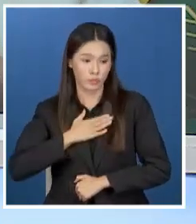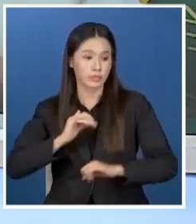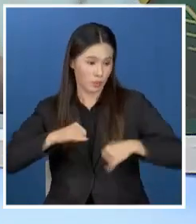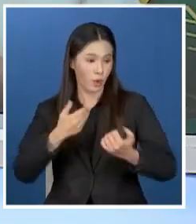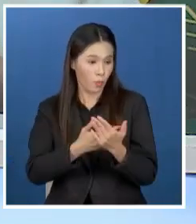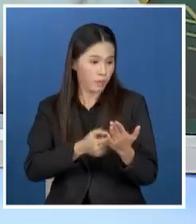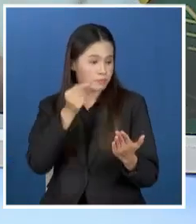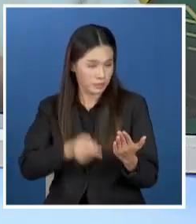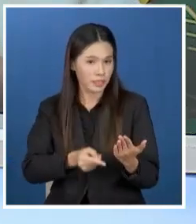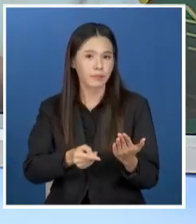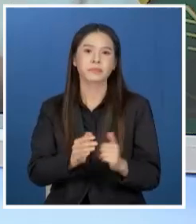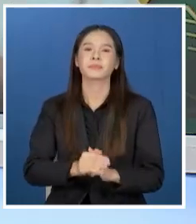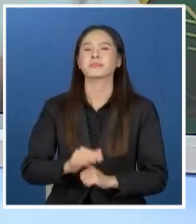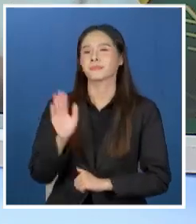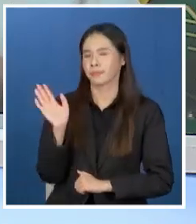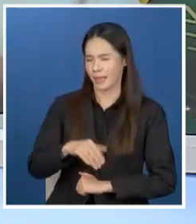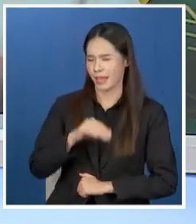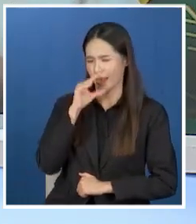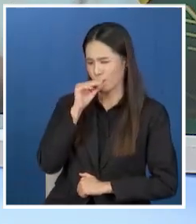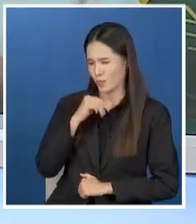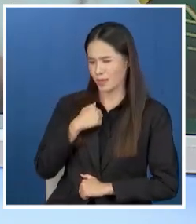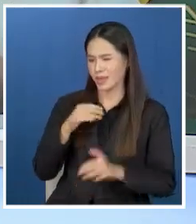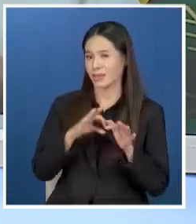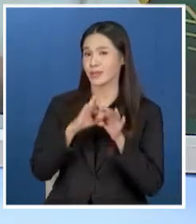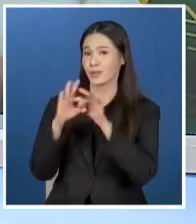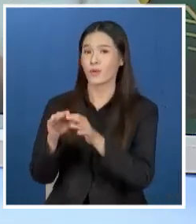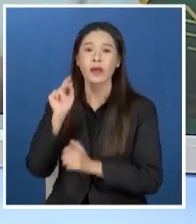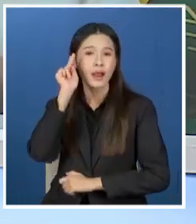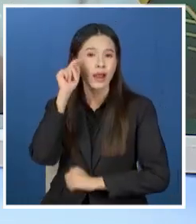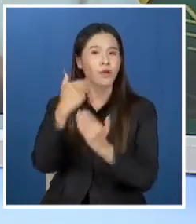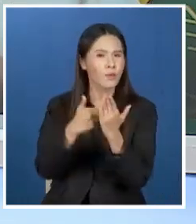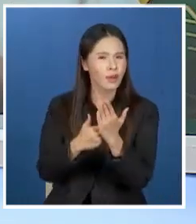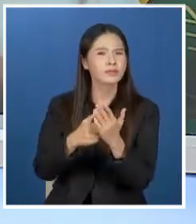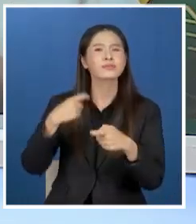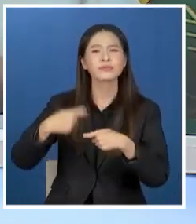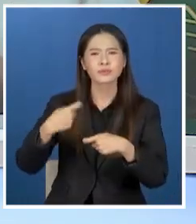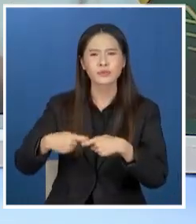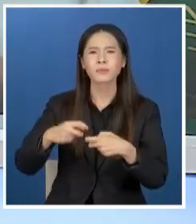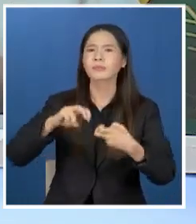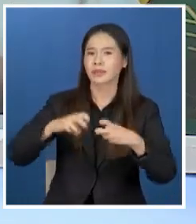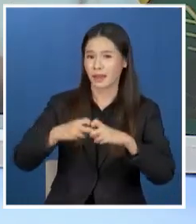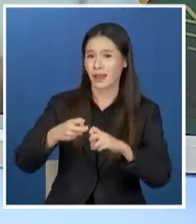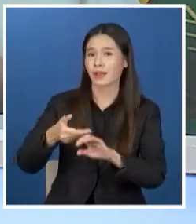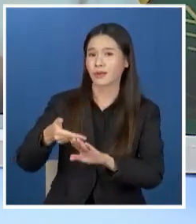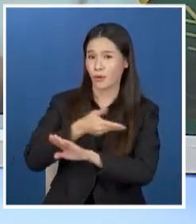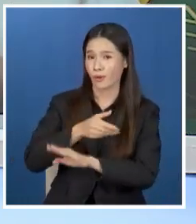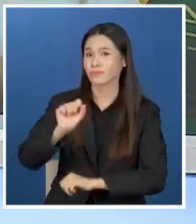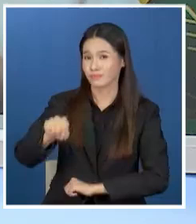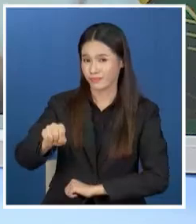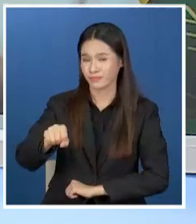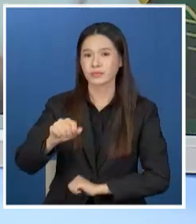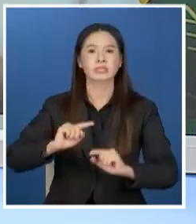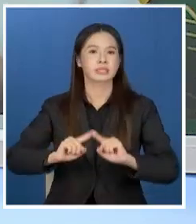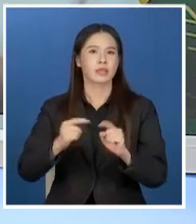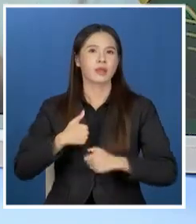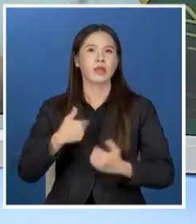าของหวยตัวจริงนะคะ แหมน้องกวางก็พูดซะแบบโยงกลับไปข่าวหวยโอละเวงก่อนนั้นที่นี่ที่มันเป็นดราม่ากันพันกันไปพันกันมานะฮะ